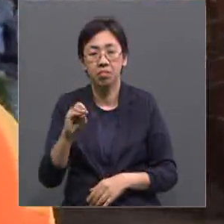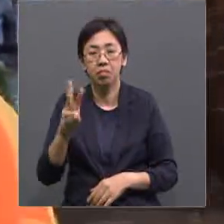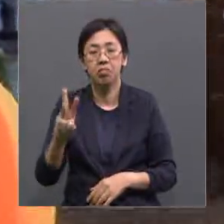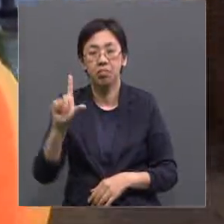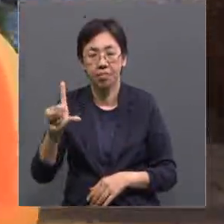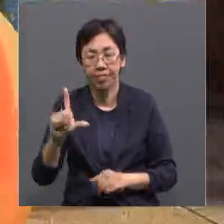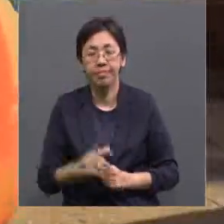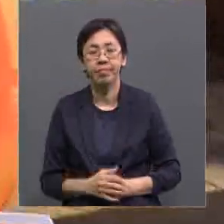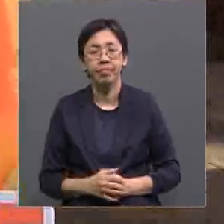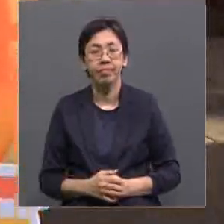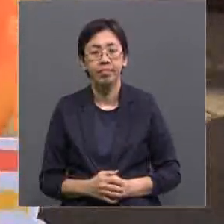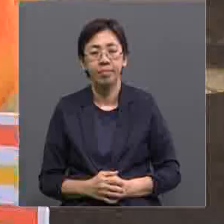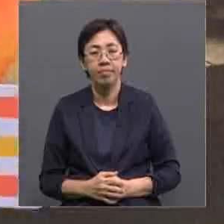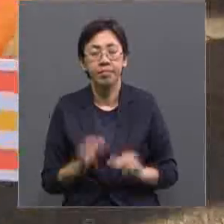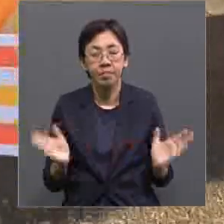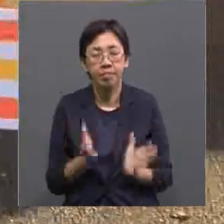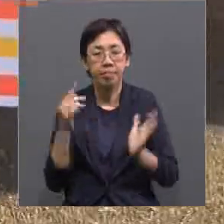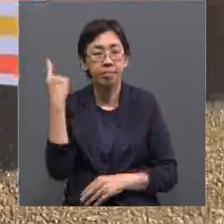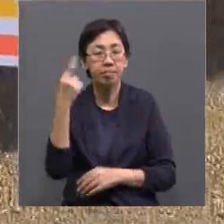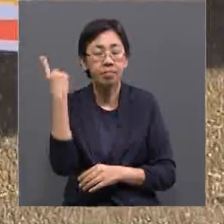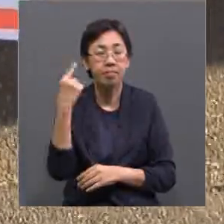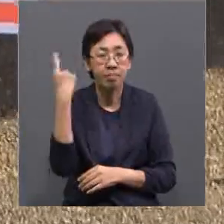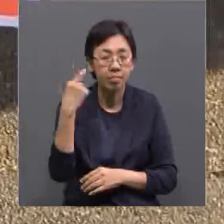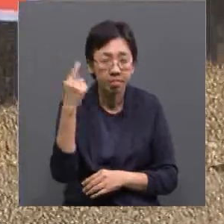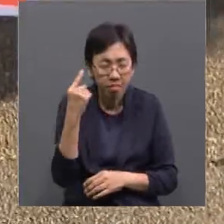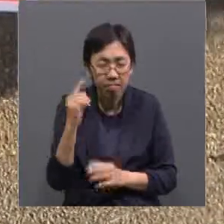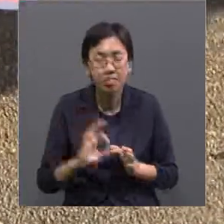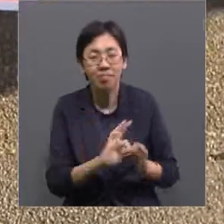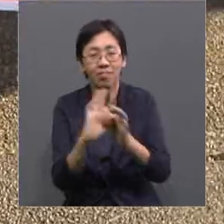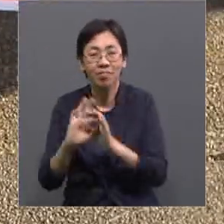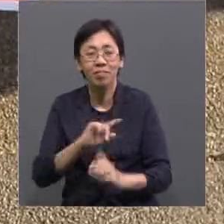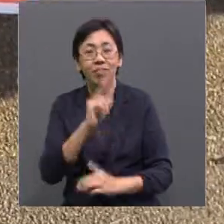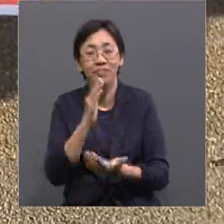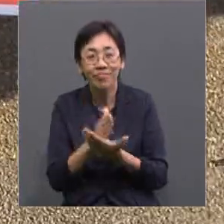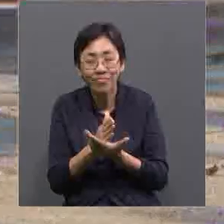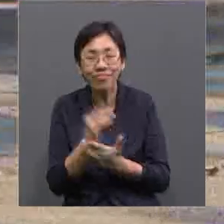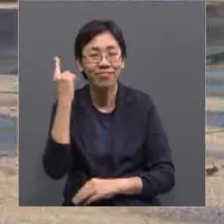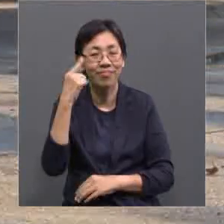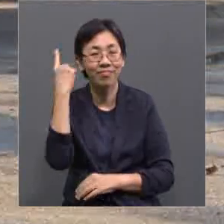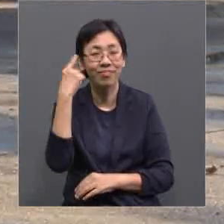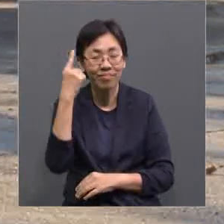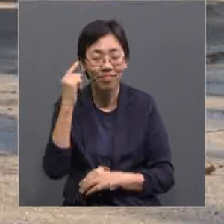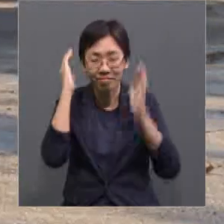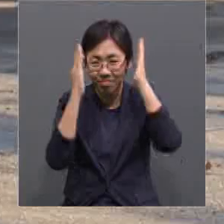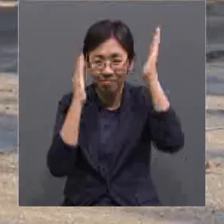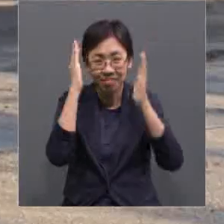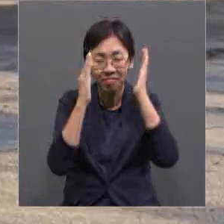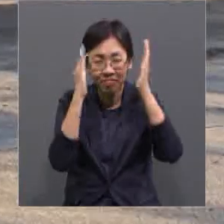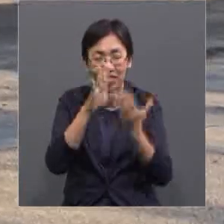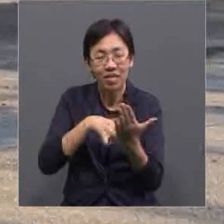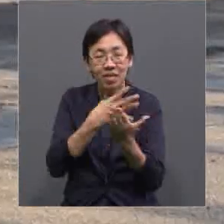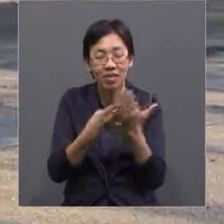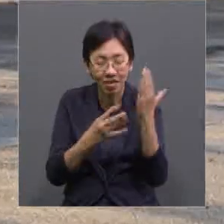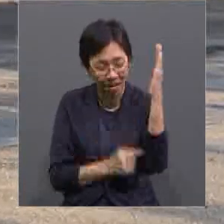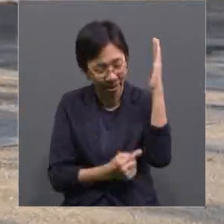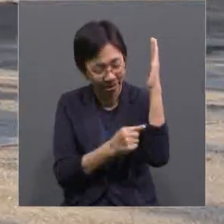าทค่ะทางนี้เนี่ยก็ได้มีการส่งเสริมการท่องเที่ยวเชื่อมโยงในกิจกรรมช่วงวันหยุดก็เป็นผลให้นักท่องเที่ยวชาวมาเลเซียเนี่ยวางแผนเดินท